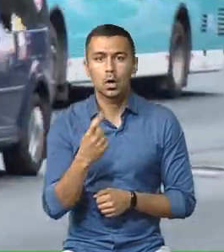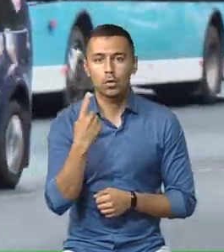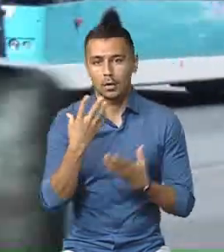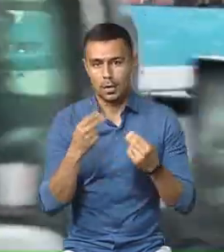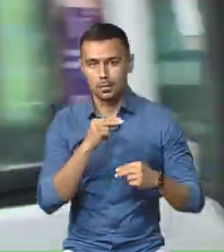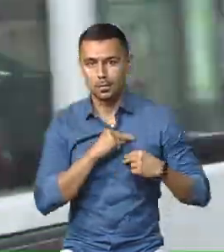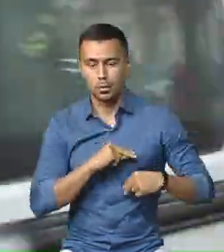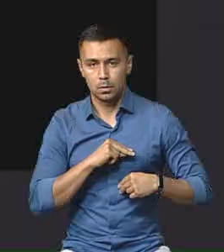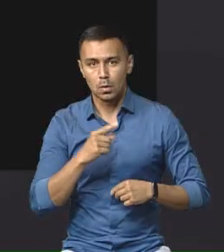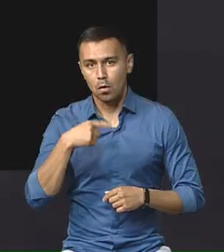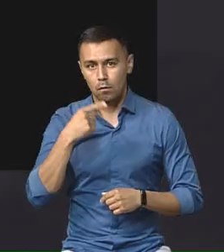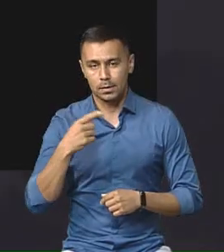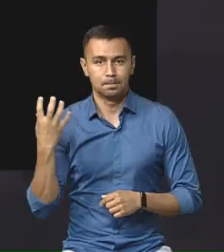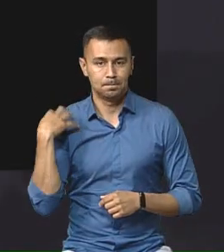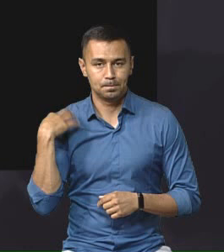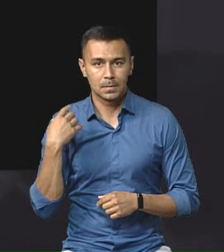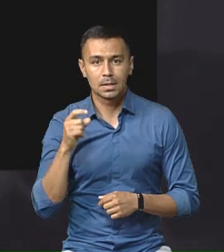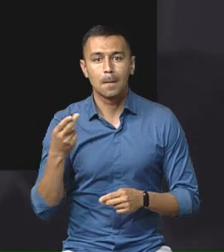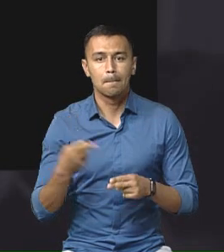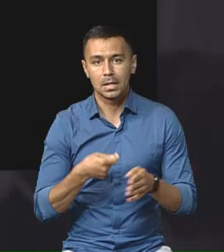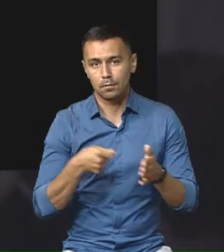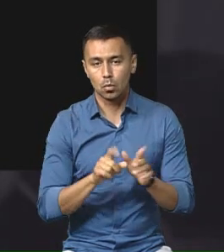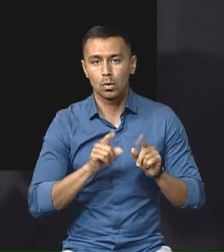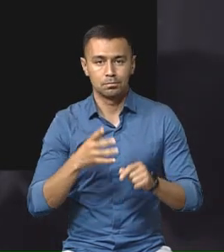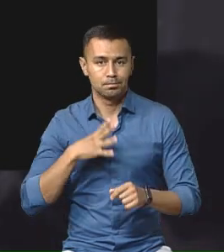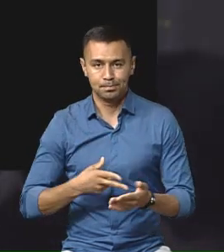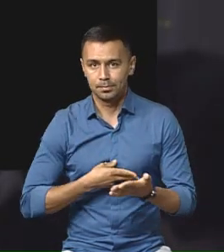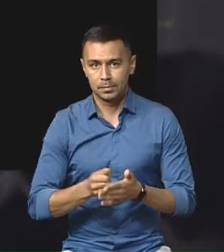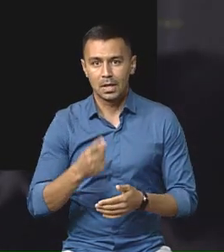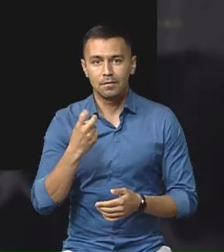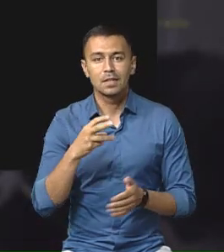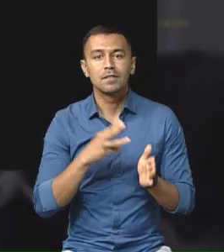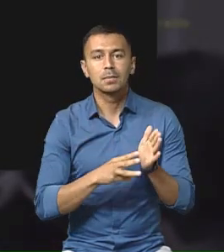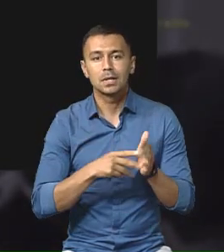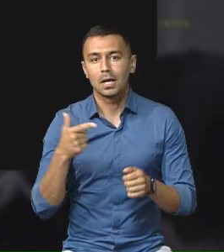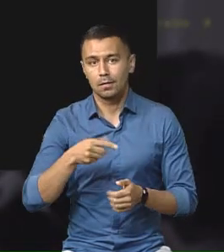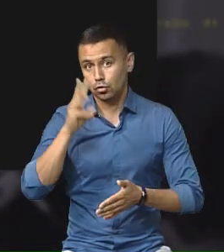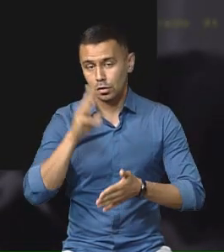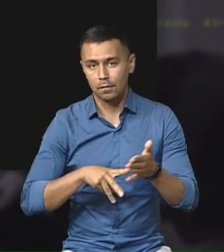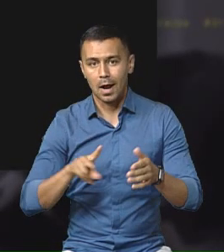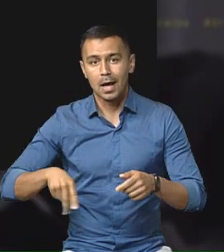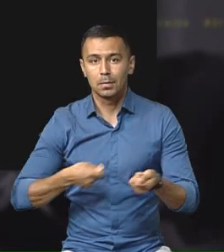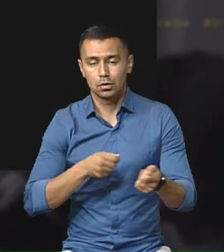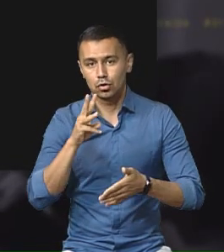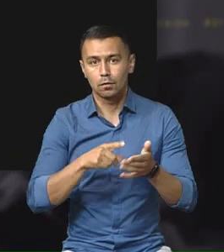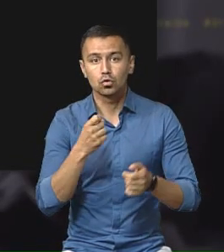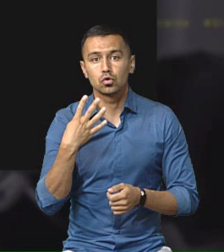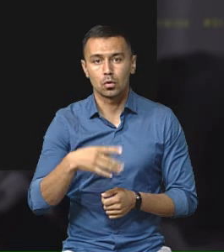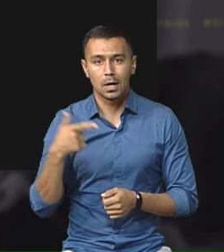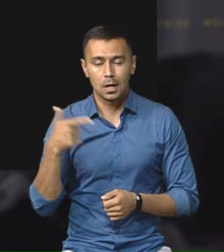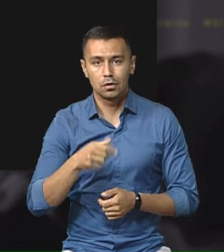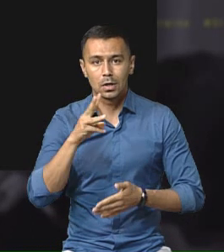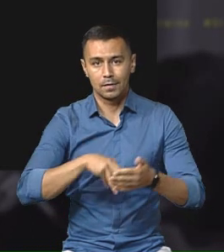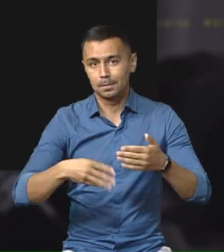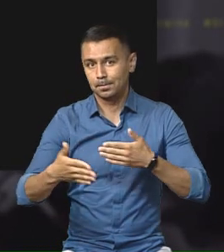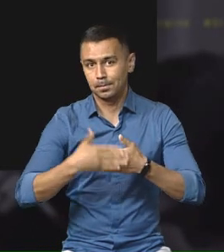роботи, зазначає Наталія Свистун. За безквитковий проїзд доведеться заплатити 280 гривень. Адміністративний штраф – 140 гривень, штрафна